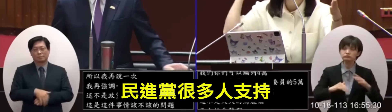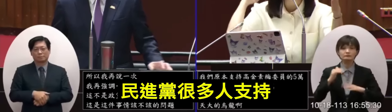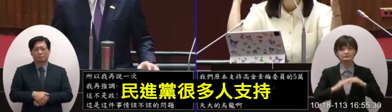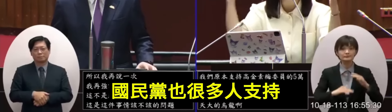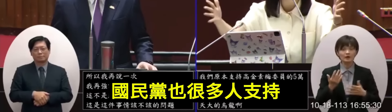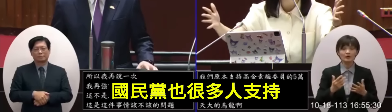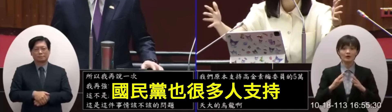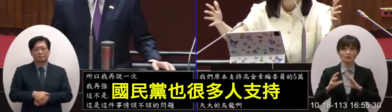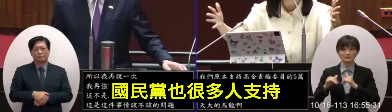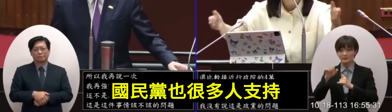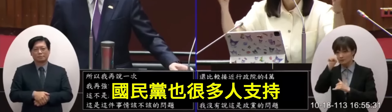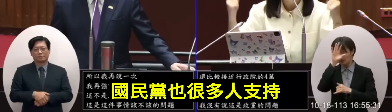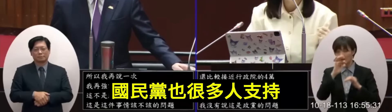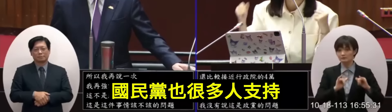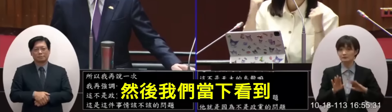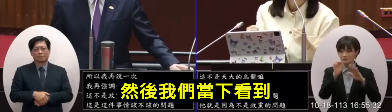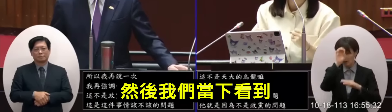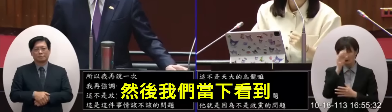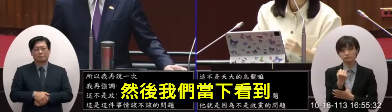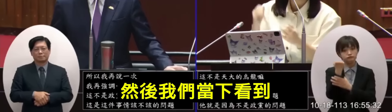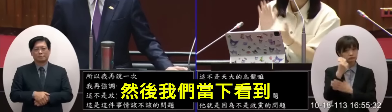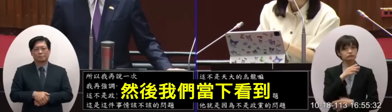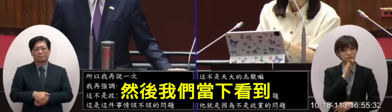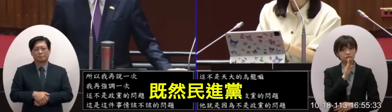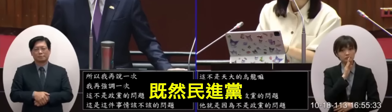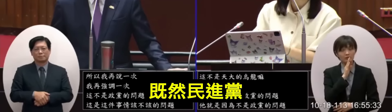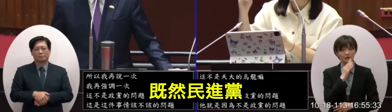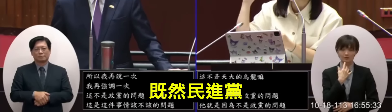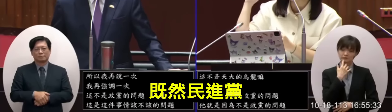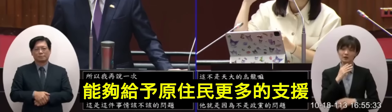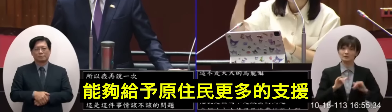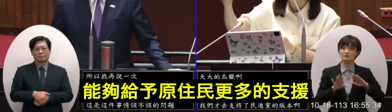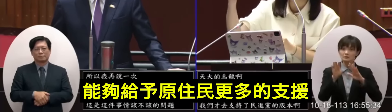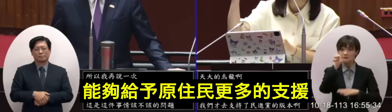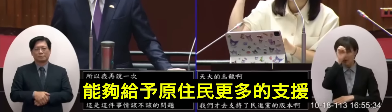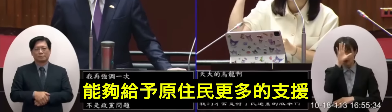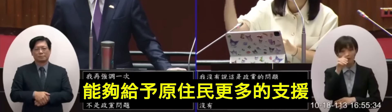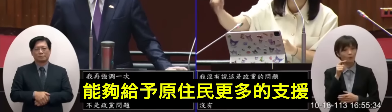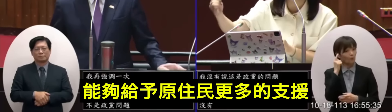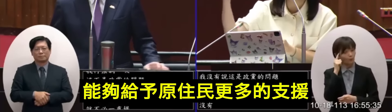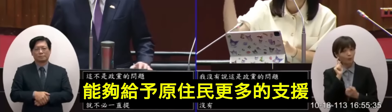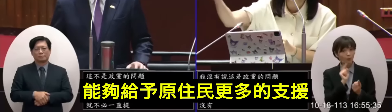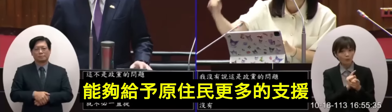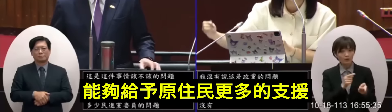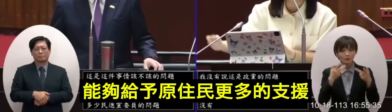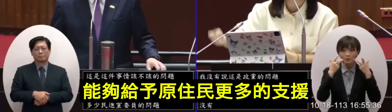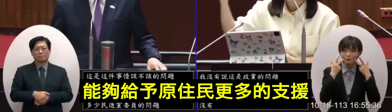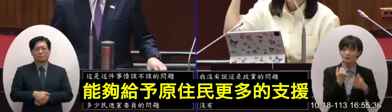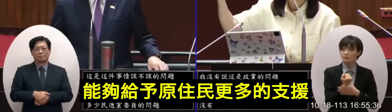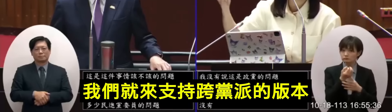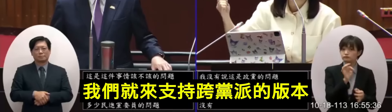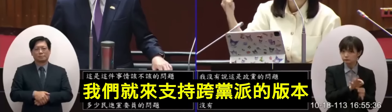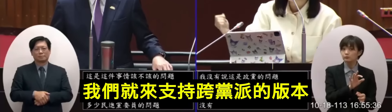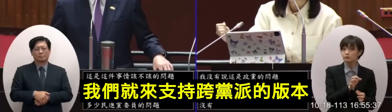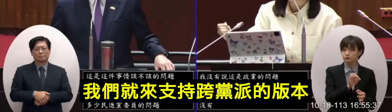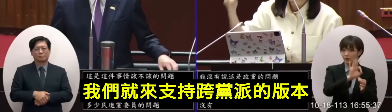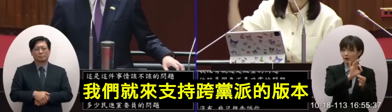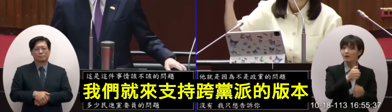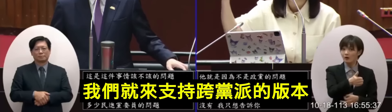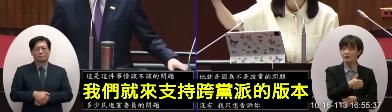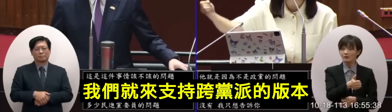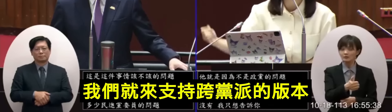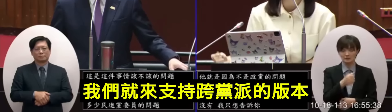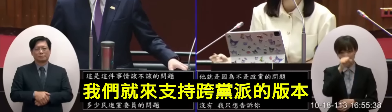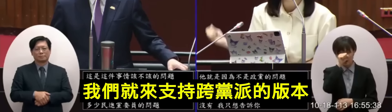人支持，国民党也很多人支持。然后我们当下看到，既然民进党能够给予原住民更多的支持，我们就来支